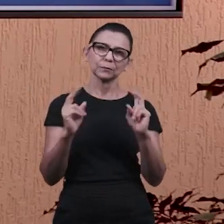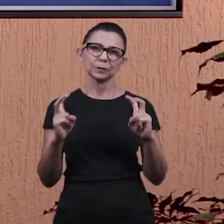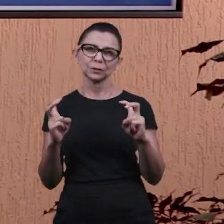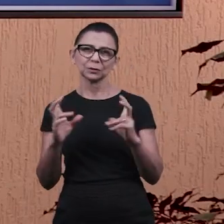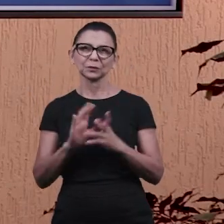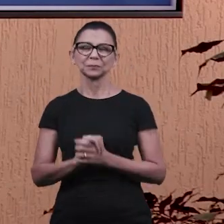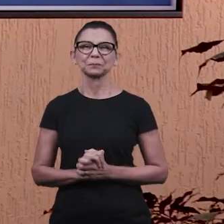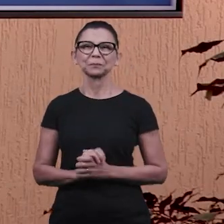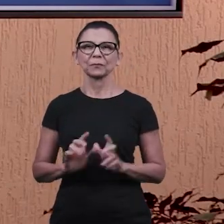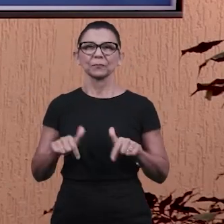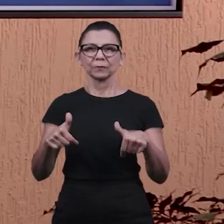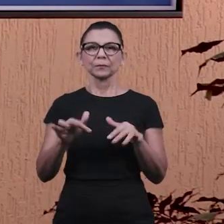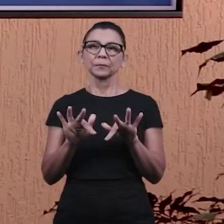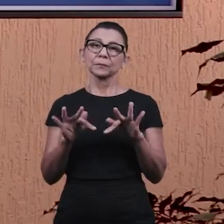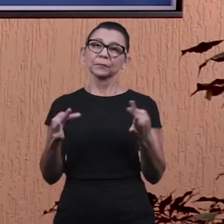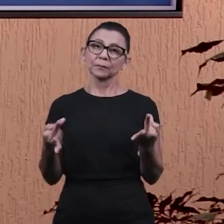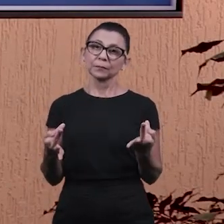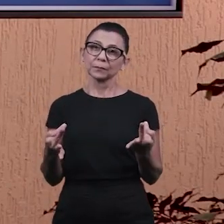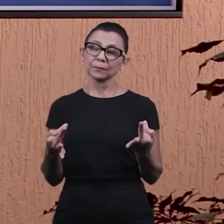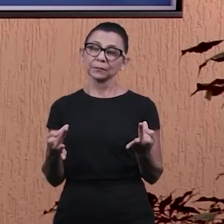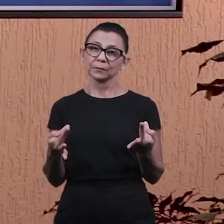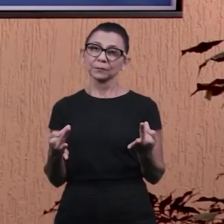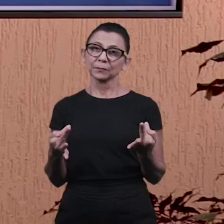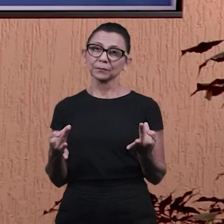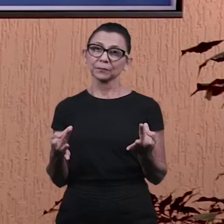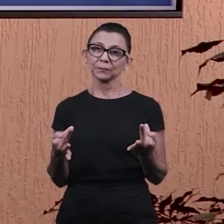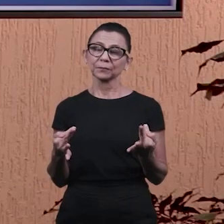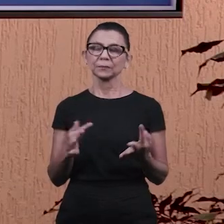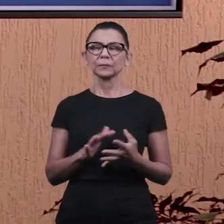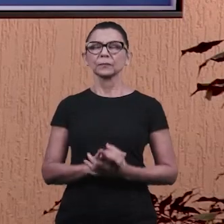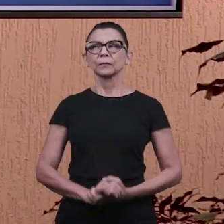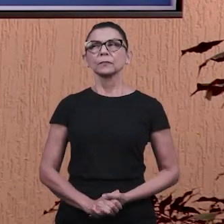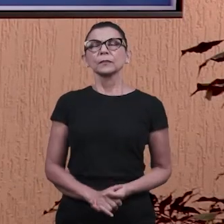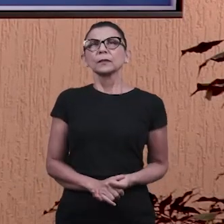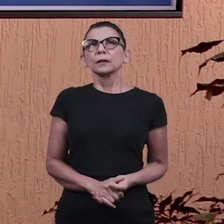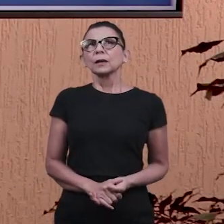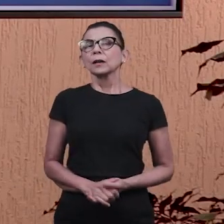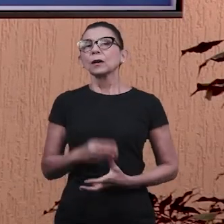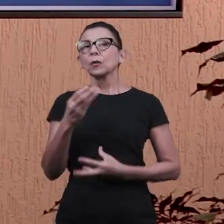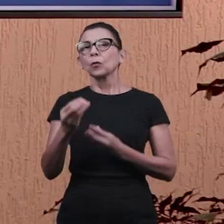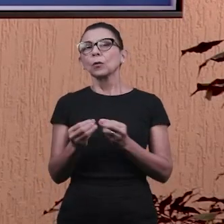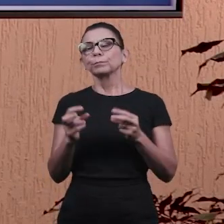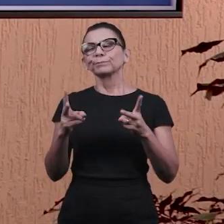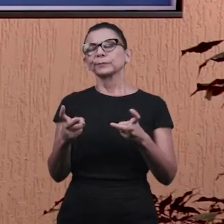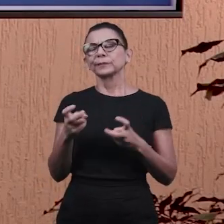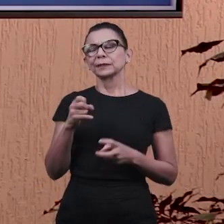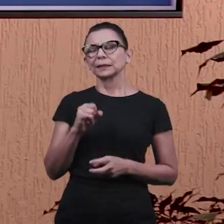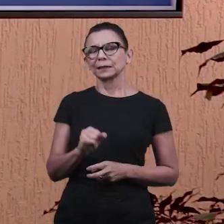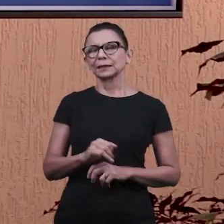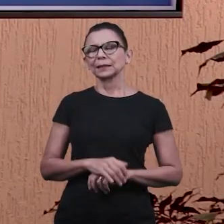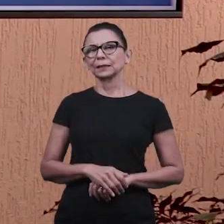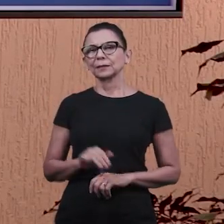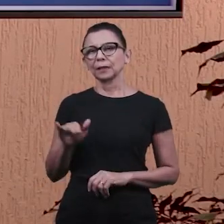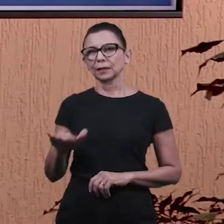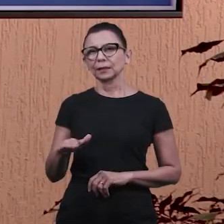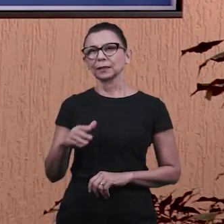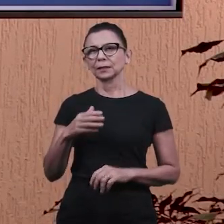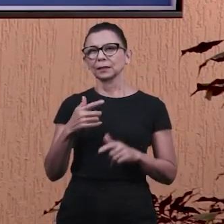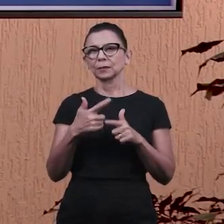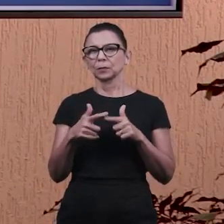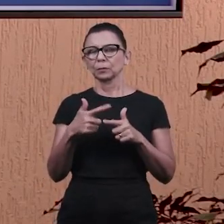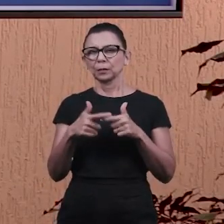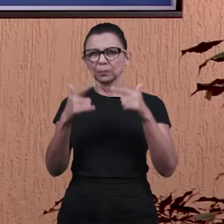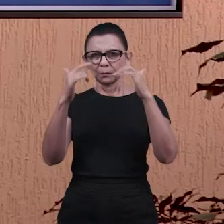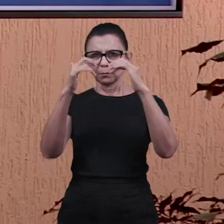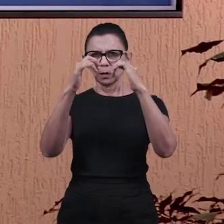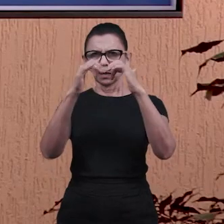attitudes simples et qui peuvent faire la différence. Comment on va savoir si l'enfant a un problème de processus